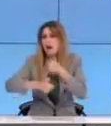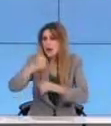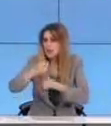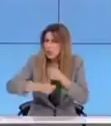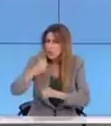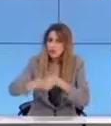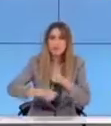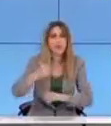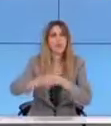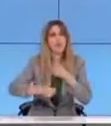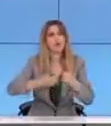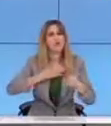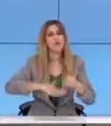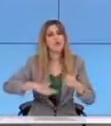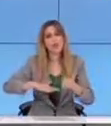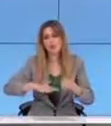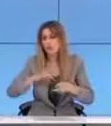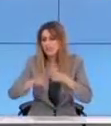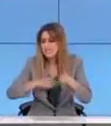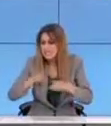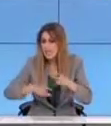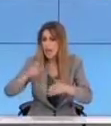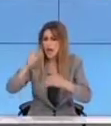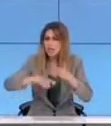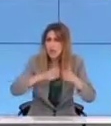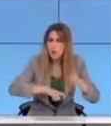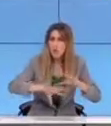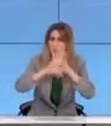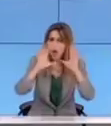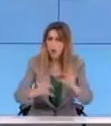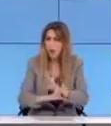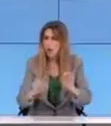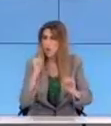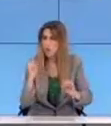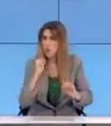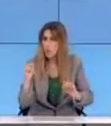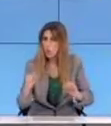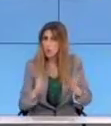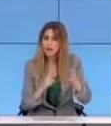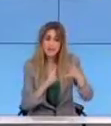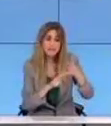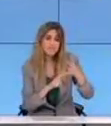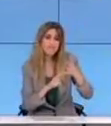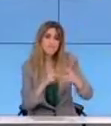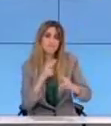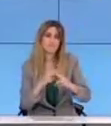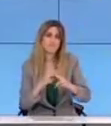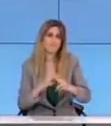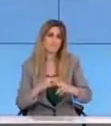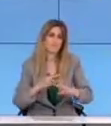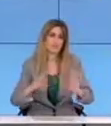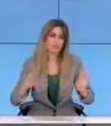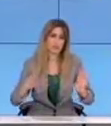που ονομάζουμε οικολογικό μετασχηματισμό της οικονομίας σε αυτή τη νέα εποχή. Ο τουρισμός μας μπορεί και πρέπει